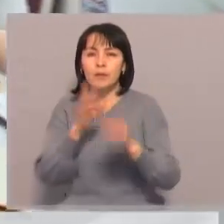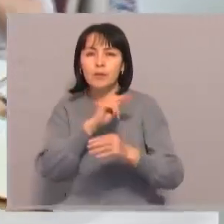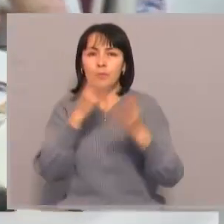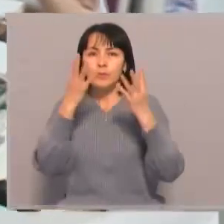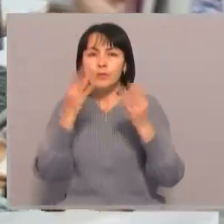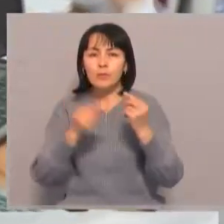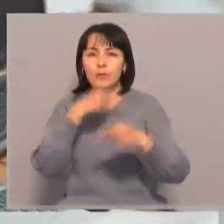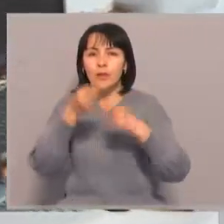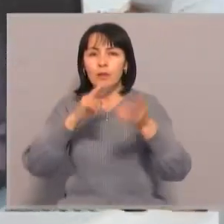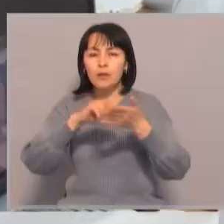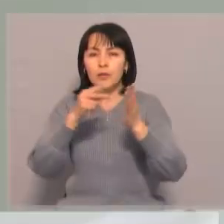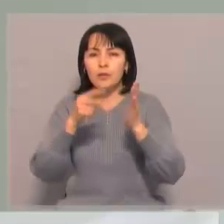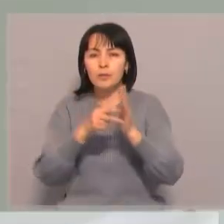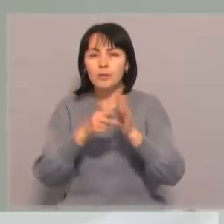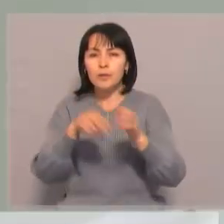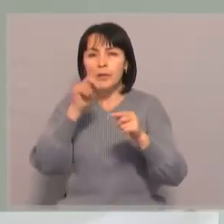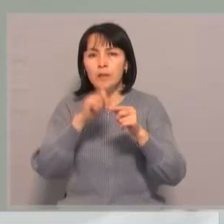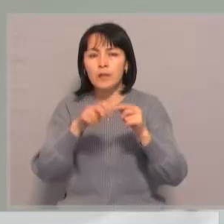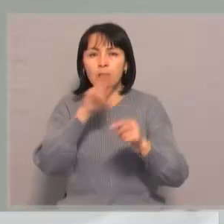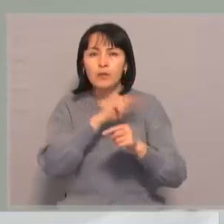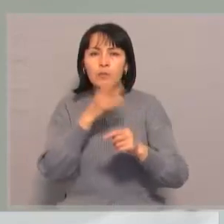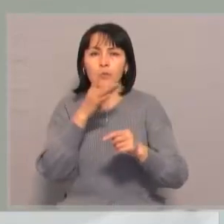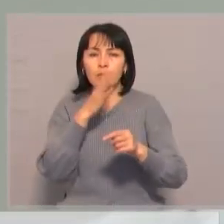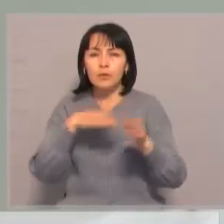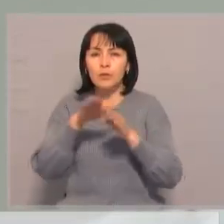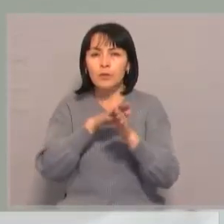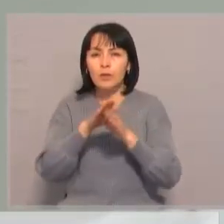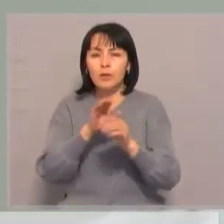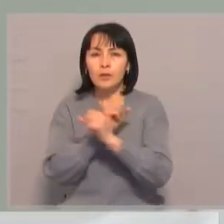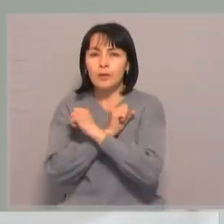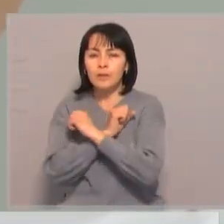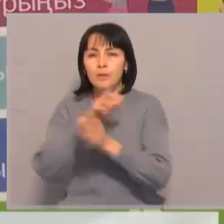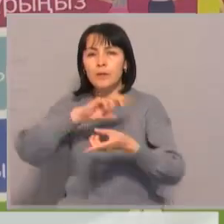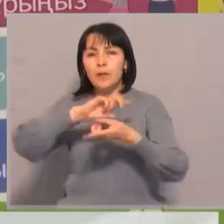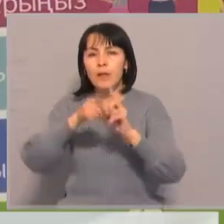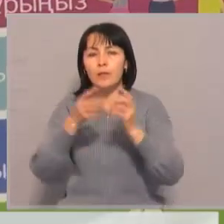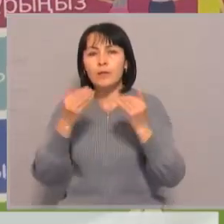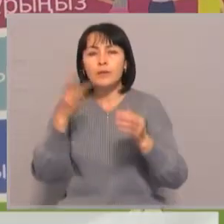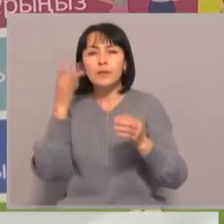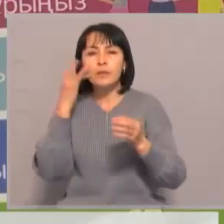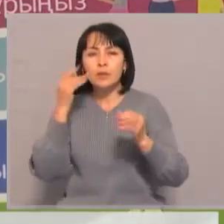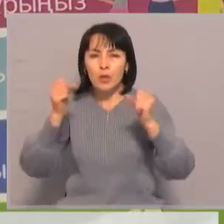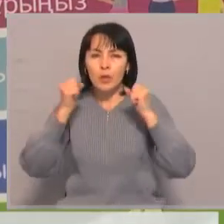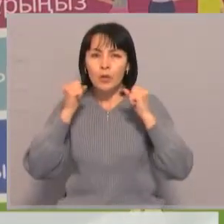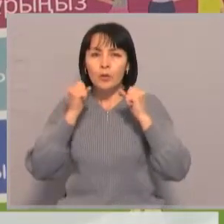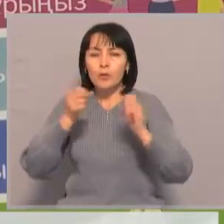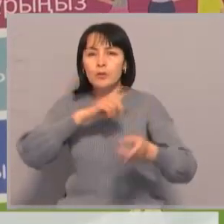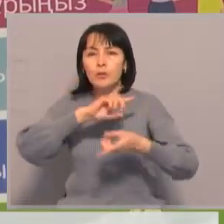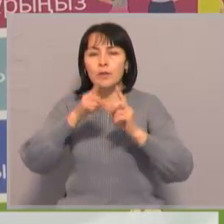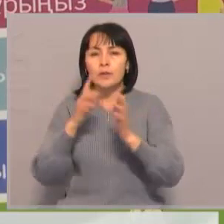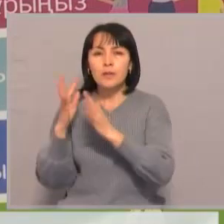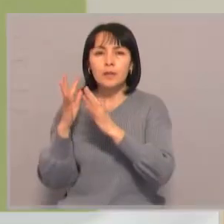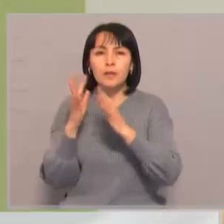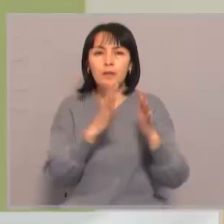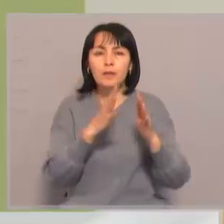күнін алдын ала жоспарлаңыз. Қарқынды жұмыс уақытын толыққанды демалыспен алмастырыңыз. Үнемі спортпен айналысып,